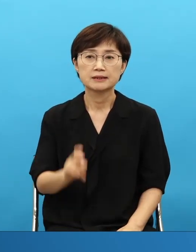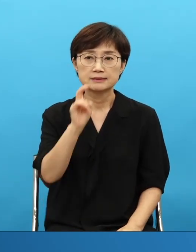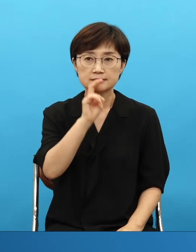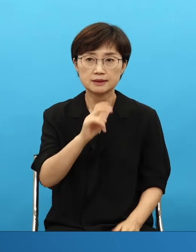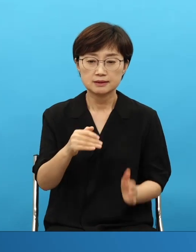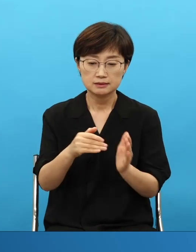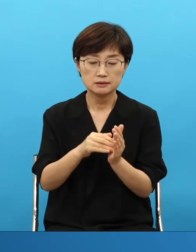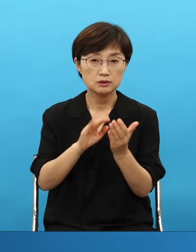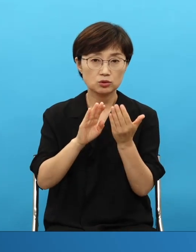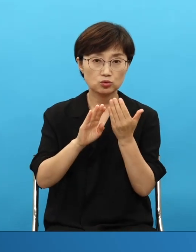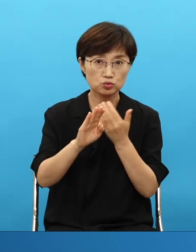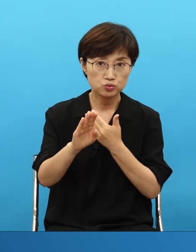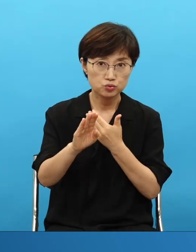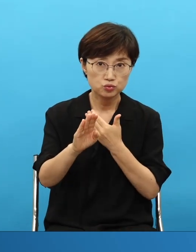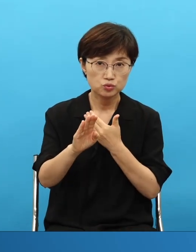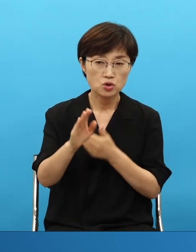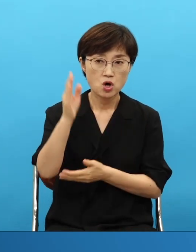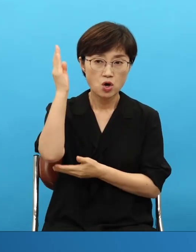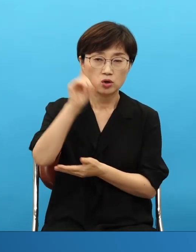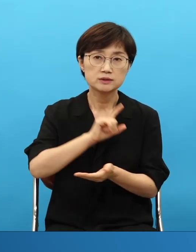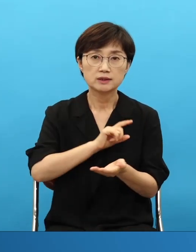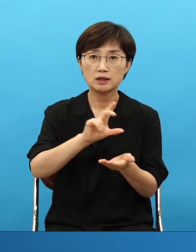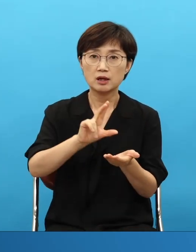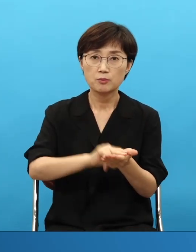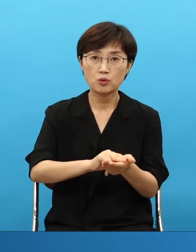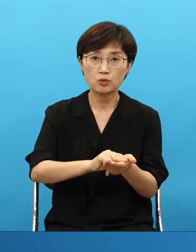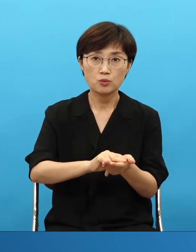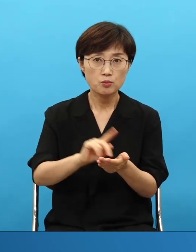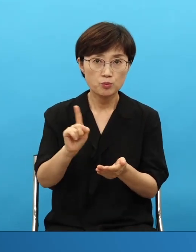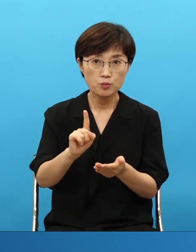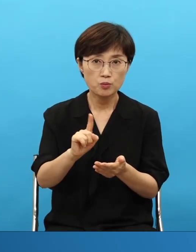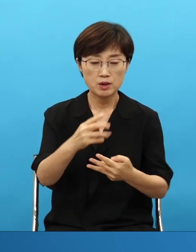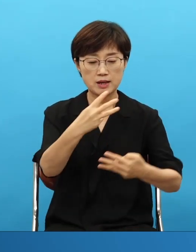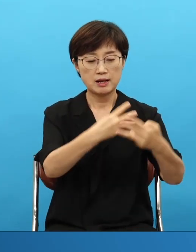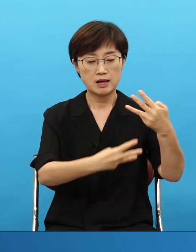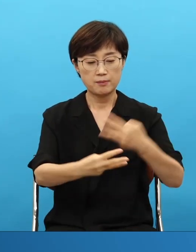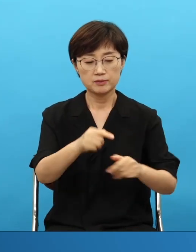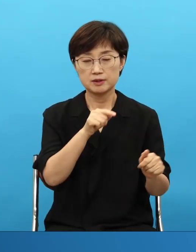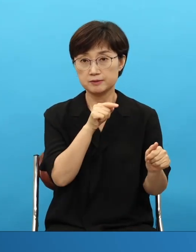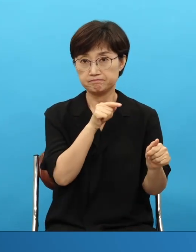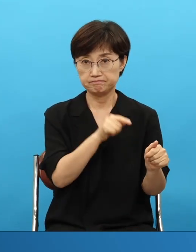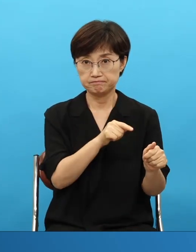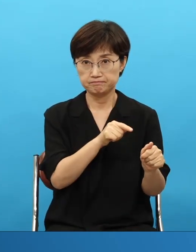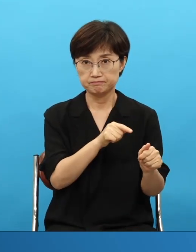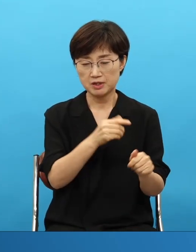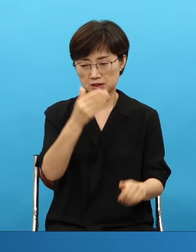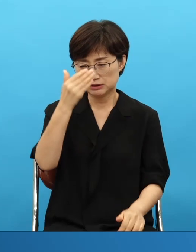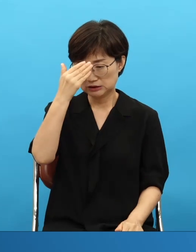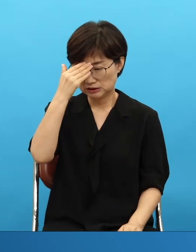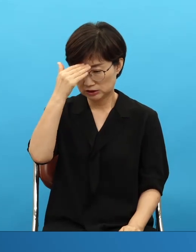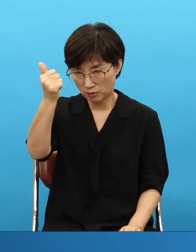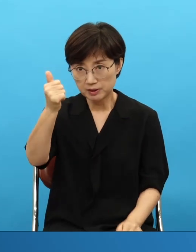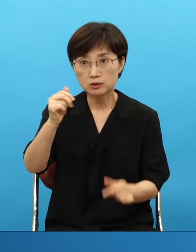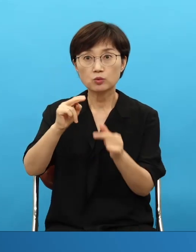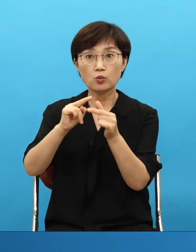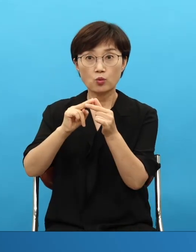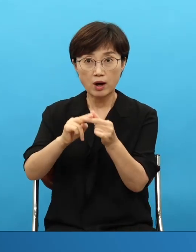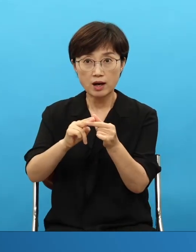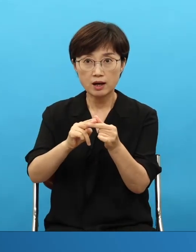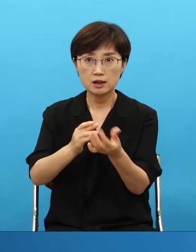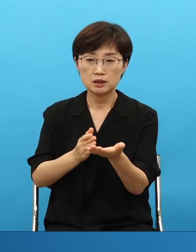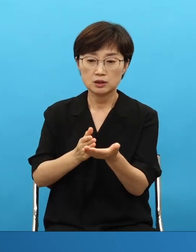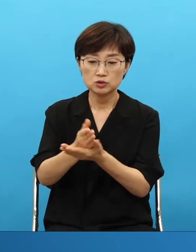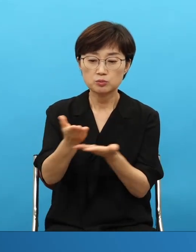후에 렘넌트를 서밋과 전문 직업인 선교사로라는 제목으로 당회장 유광수 목사님께서 말씀을